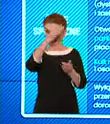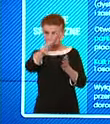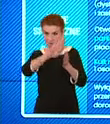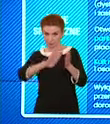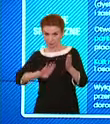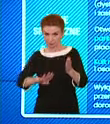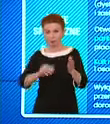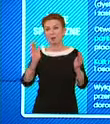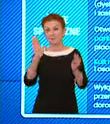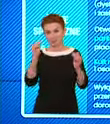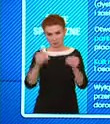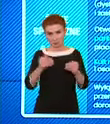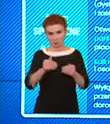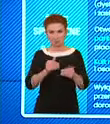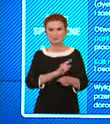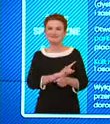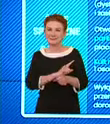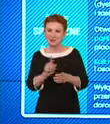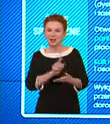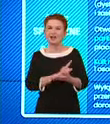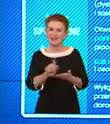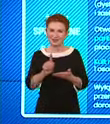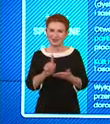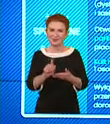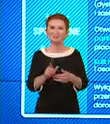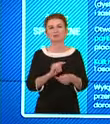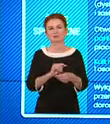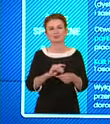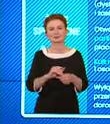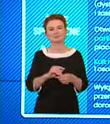zakażeń, to będziemy mogli przyspieszać złagodzenie